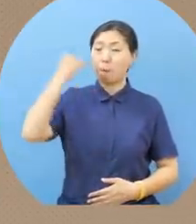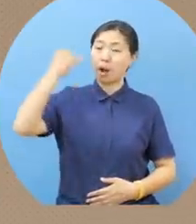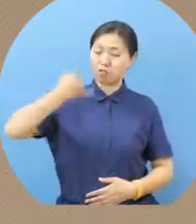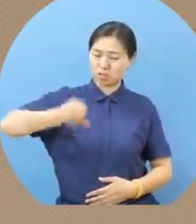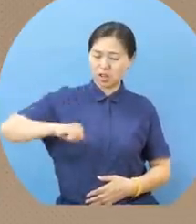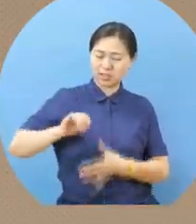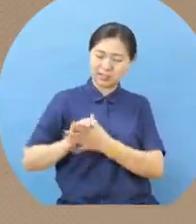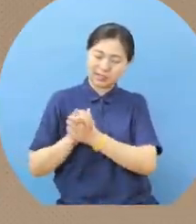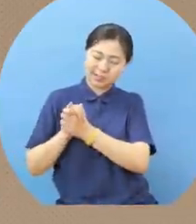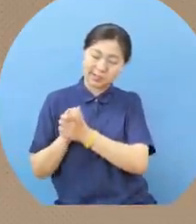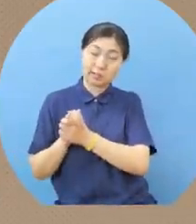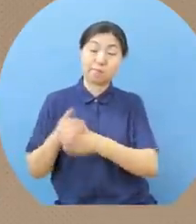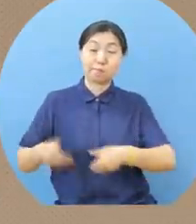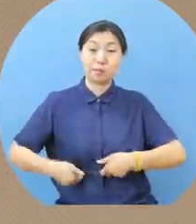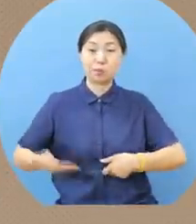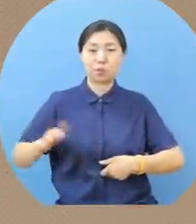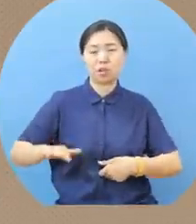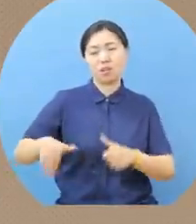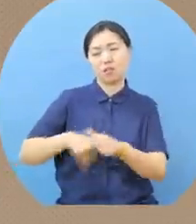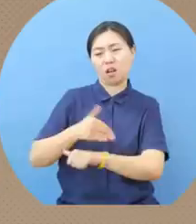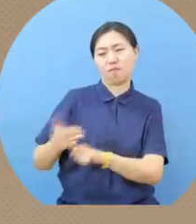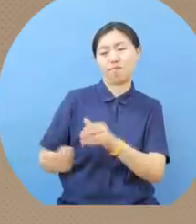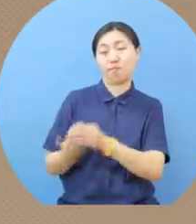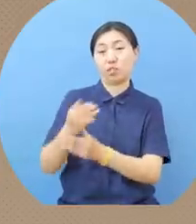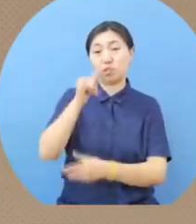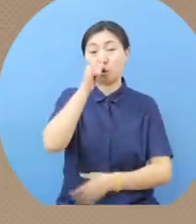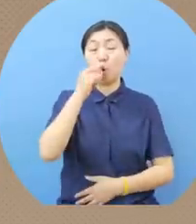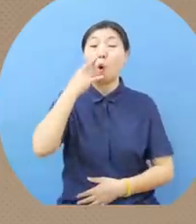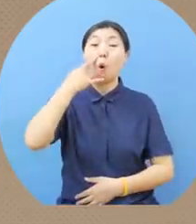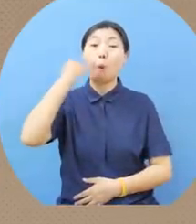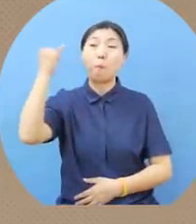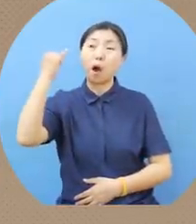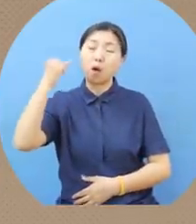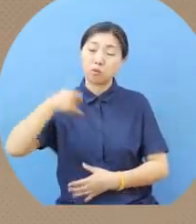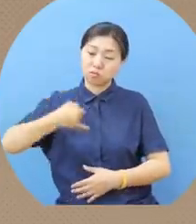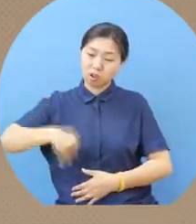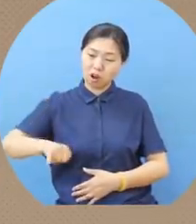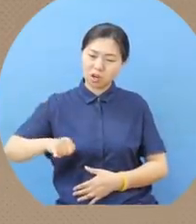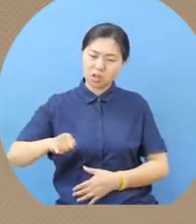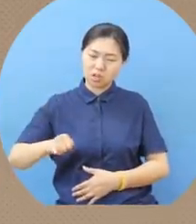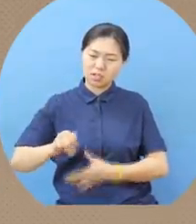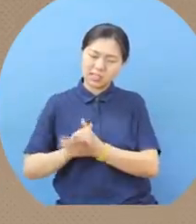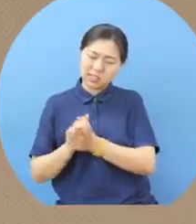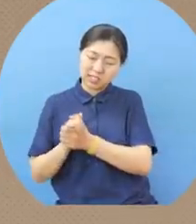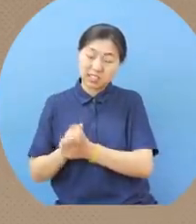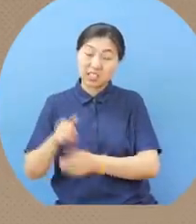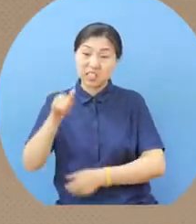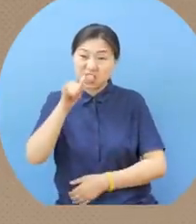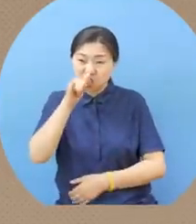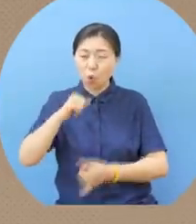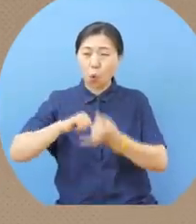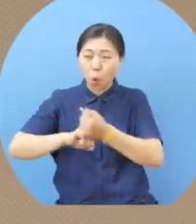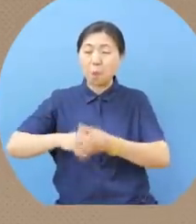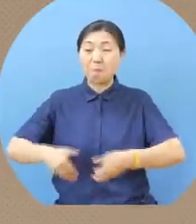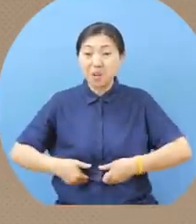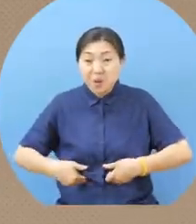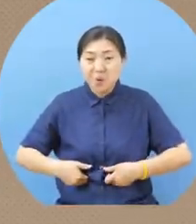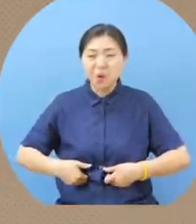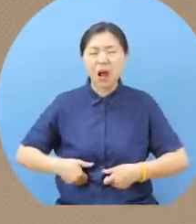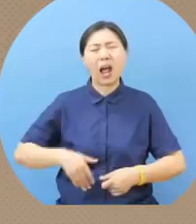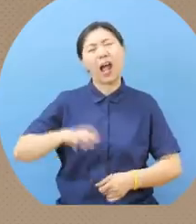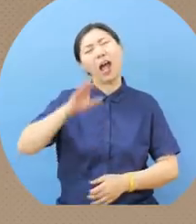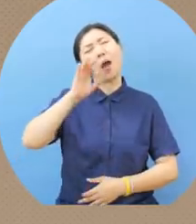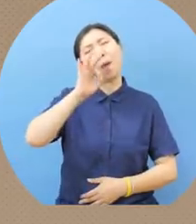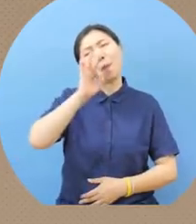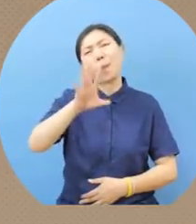친밀감이 있어야 되는데 상황이 이렇게 됐고 먹었다 라고 채 물감이 있어야 된다 이런 거는 없어요 채